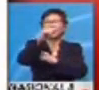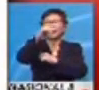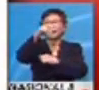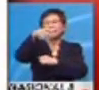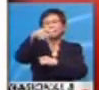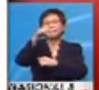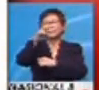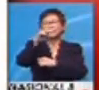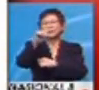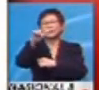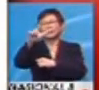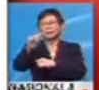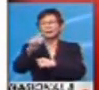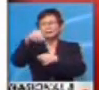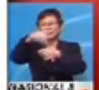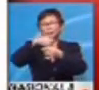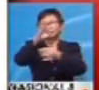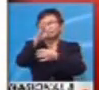semalam